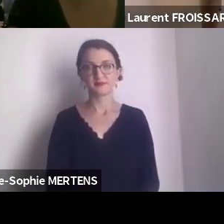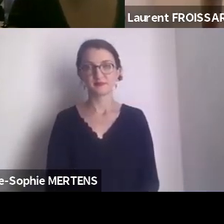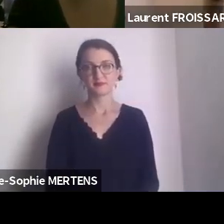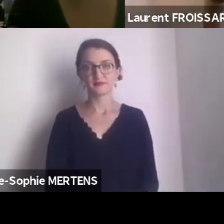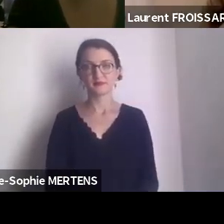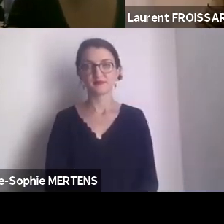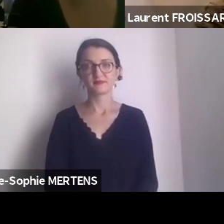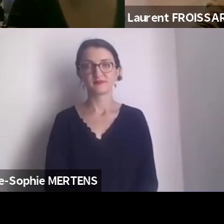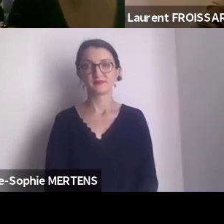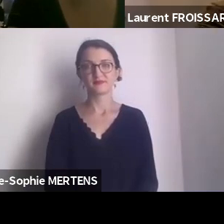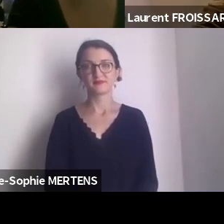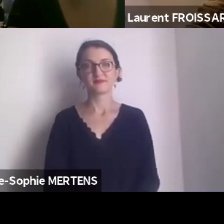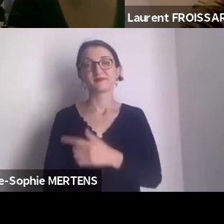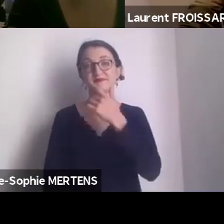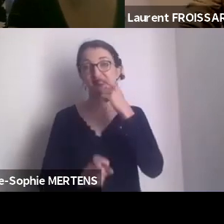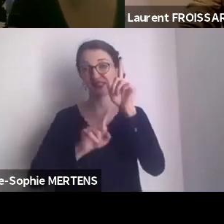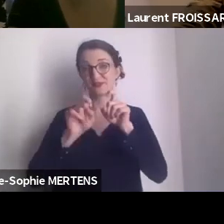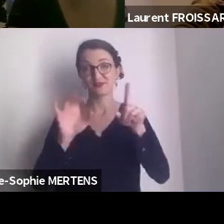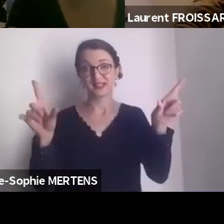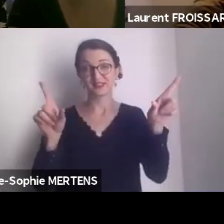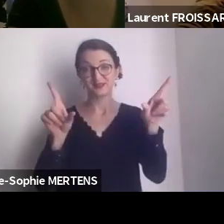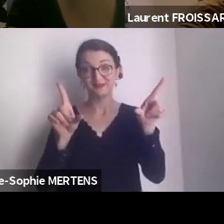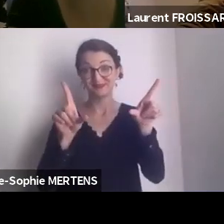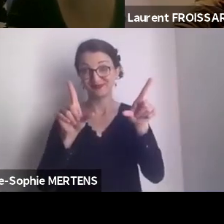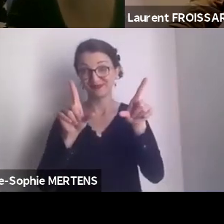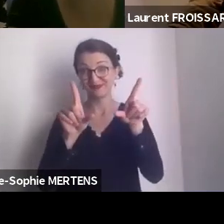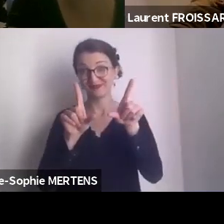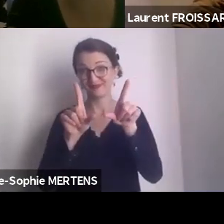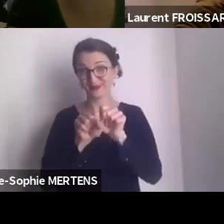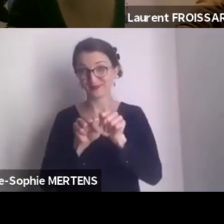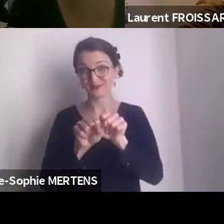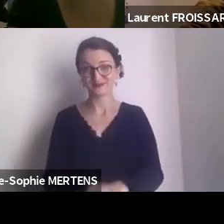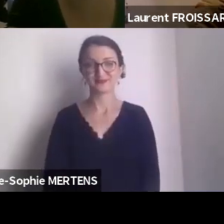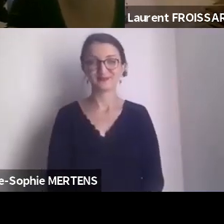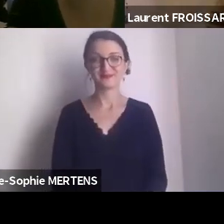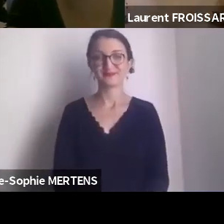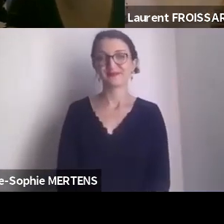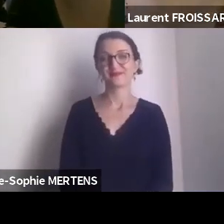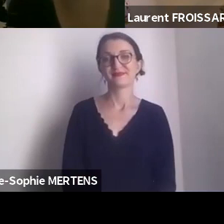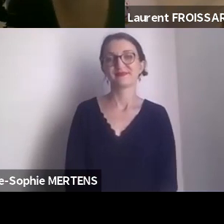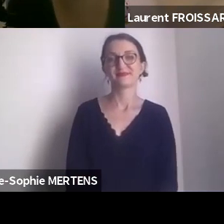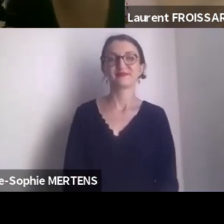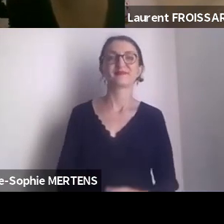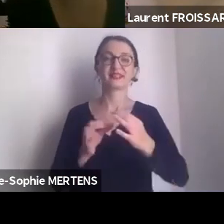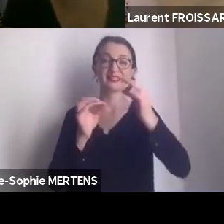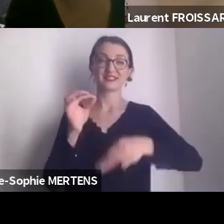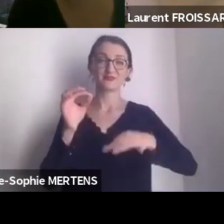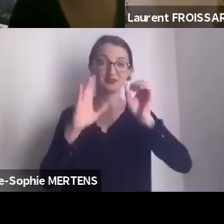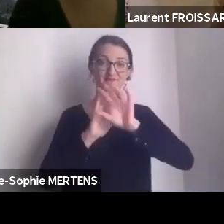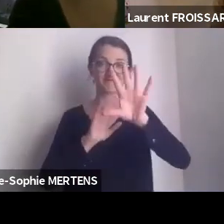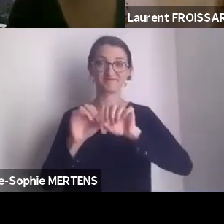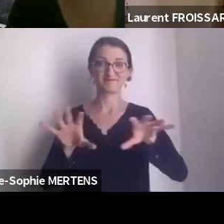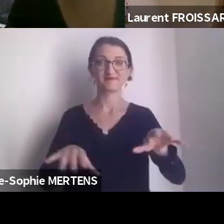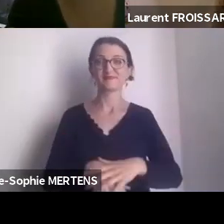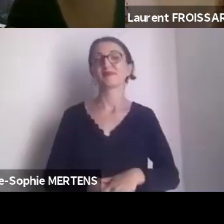Allez, je vais clôturer le sondage. On a dit son dernier mot. Hop. Et je vous partage les résultats. Et effectivement, vous êtes quand même